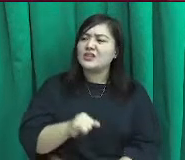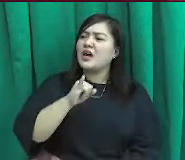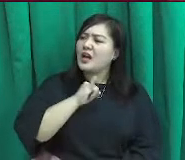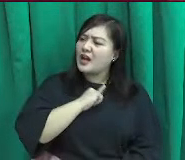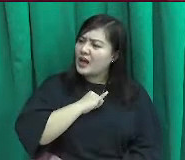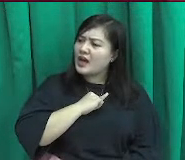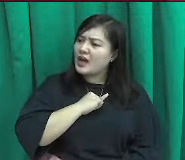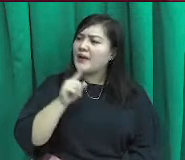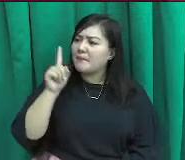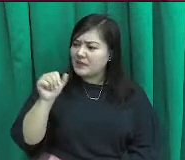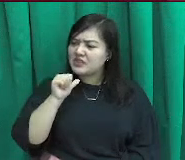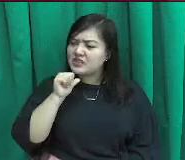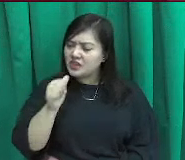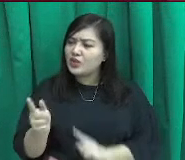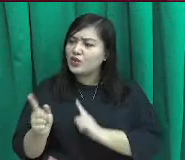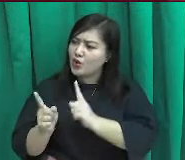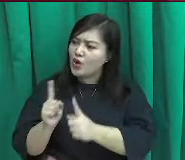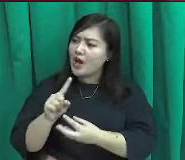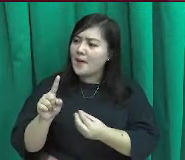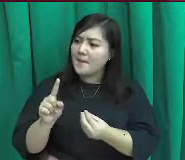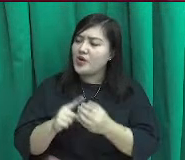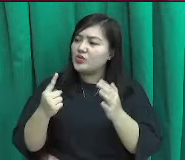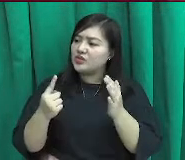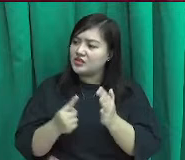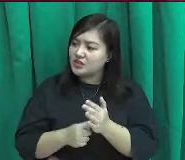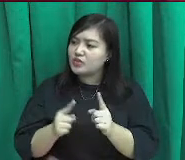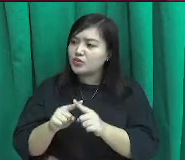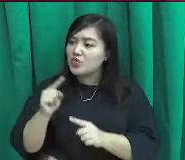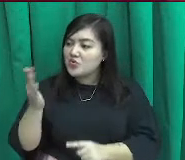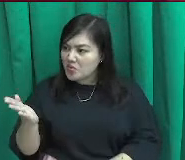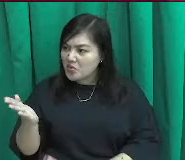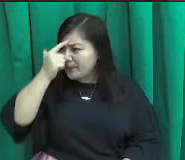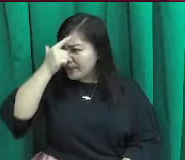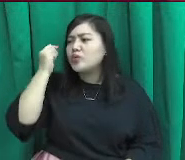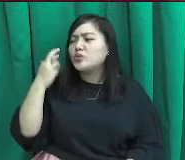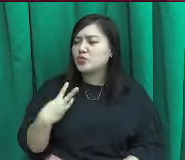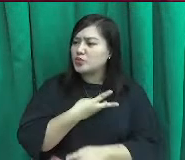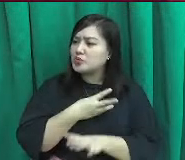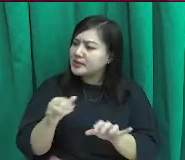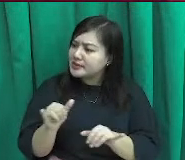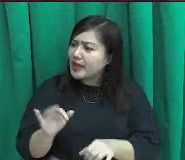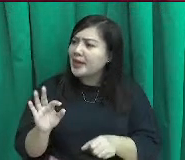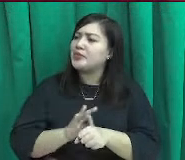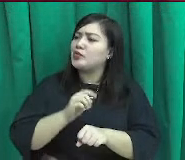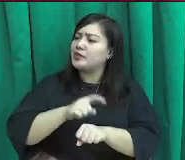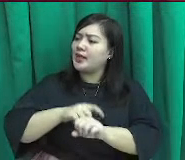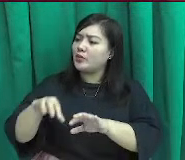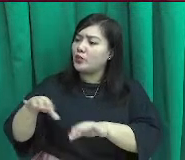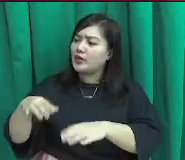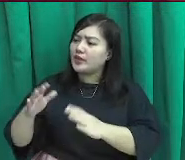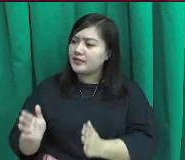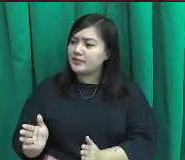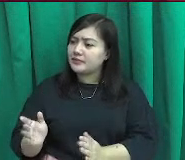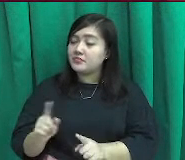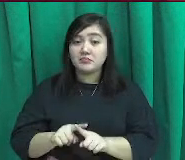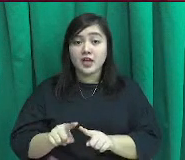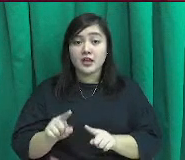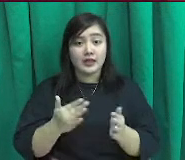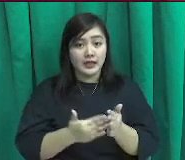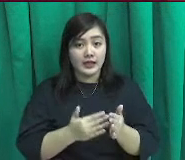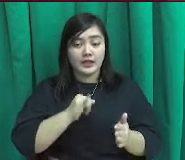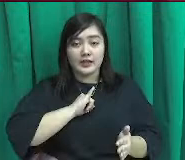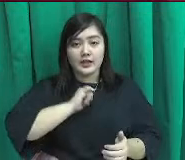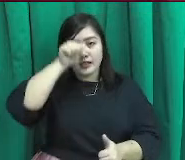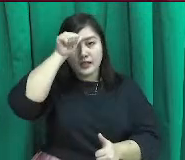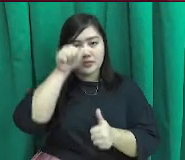kita kinakausap sa ganyan. Dapat hindi na kita... Pero yun nga sinasabi ko eh. May iba-iba tayong pagtanggap sa salita ng Diyos. Amen.